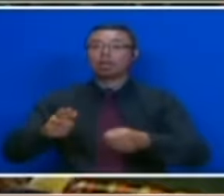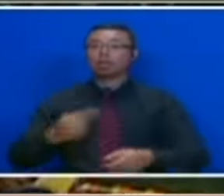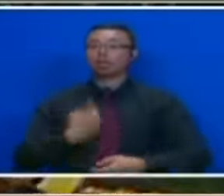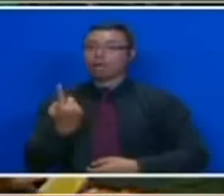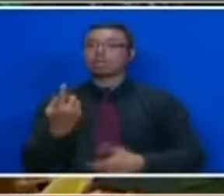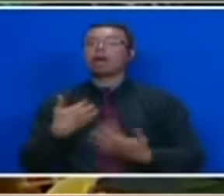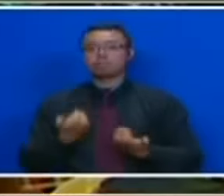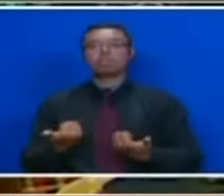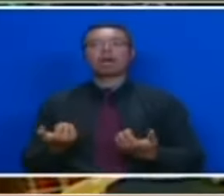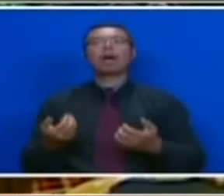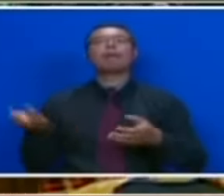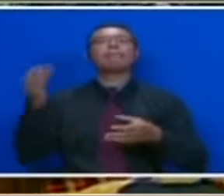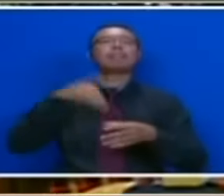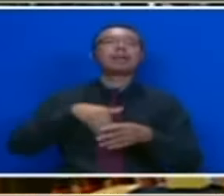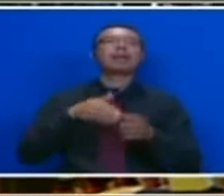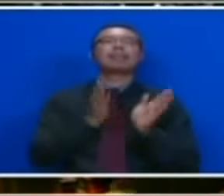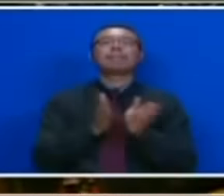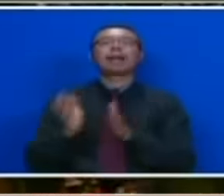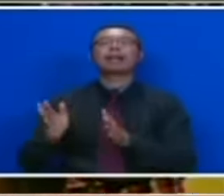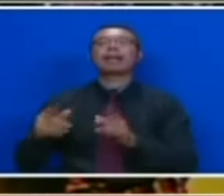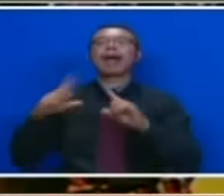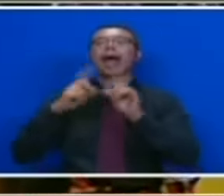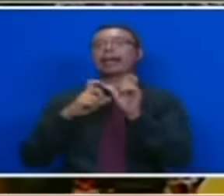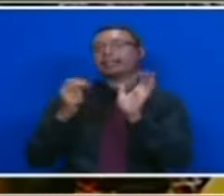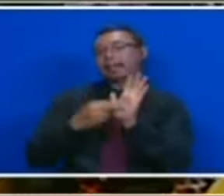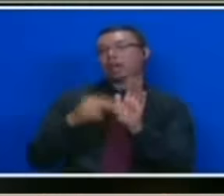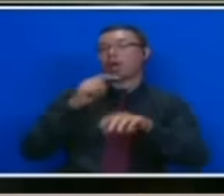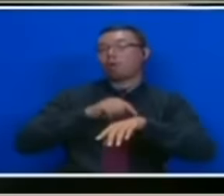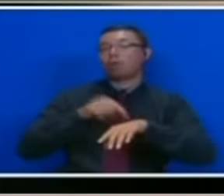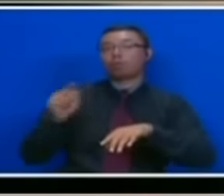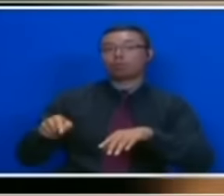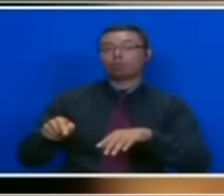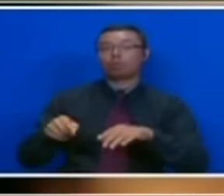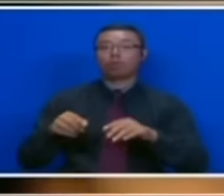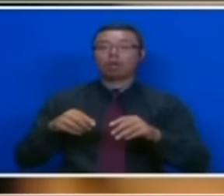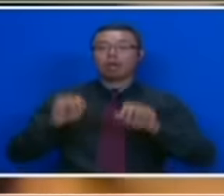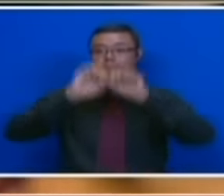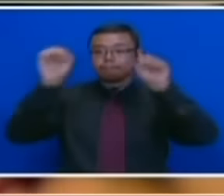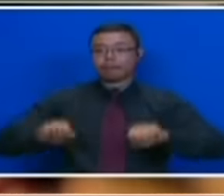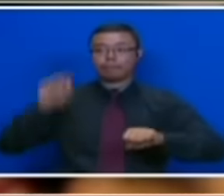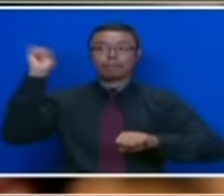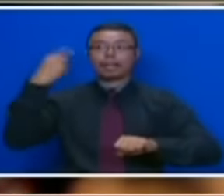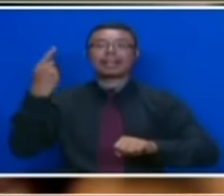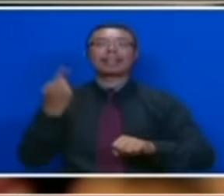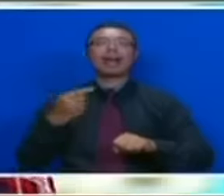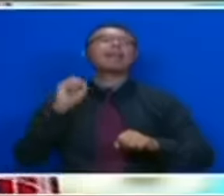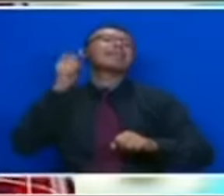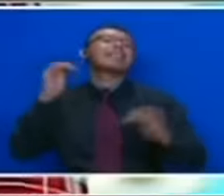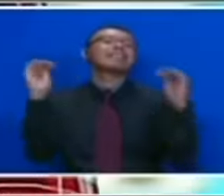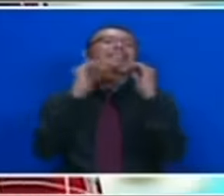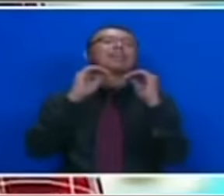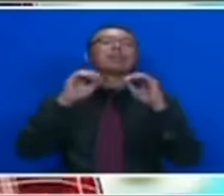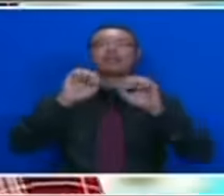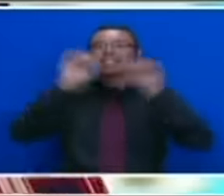boleh menjadi bagian dari aparatur sipil negara. Saat itulah birokrasi kita akan sejajar dengan birokrasi